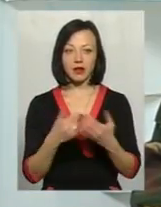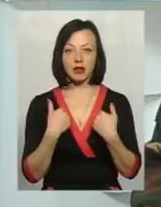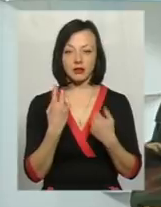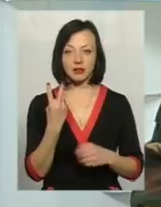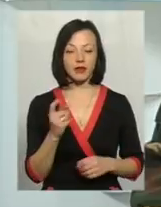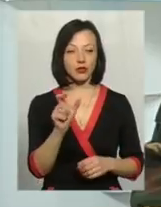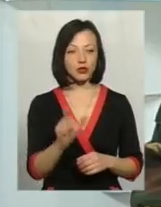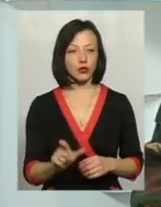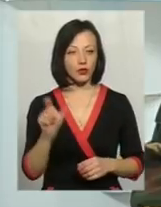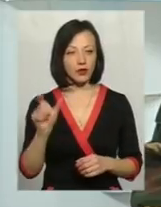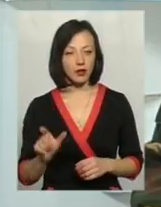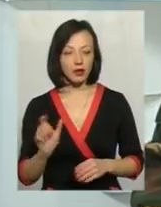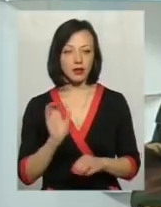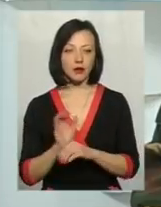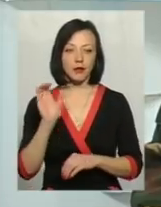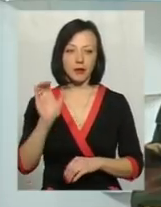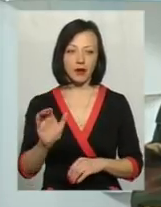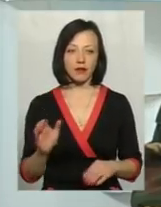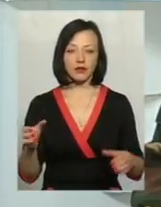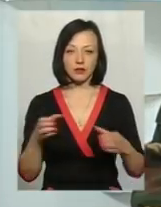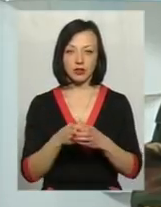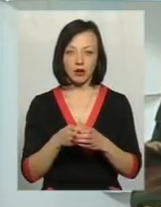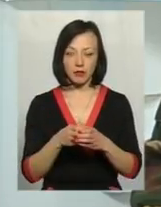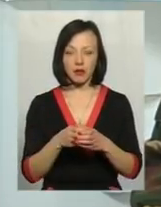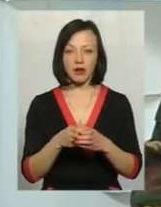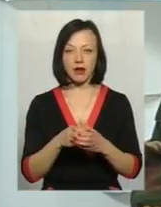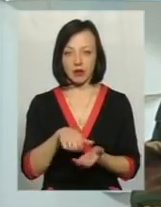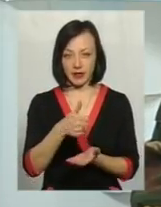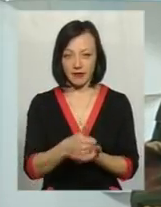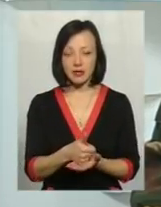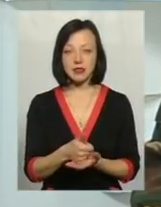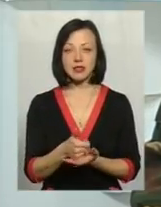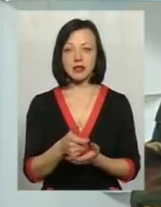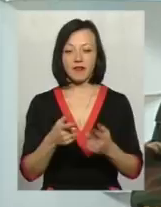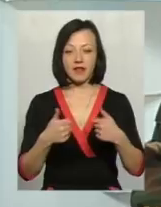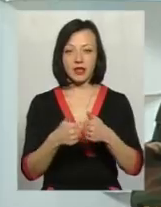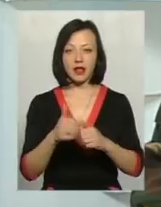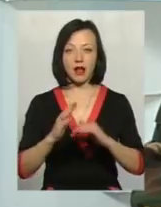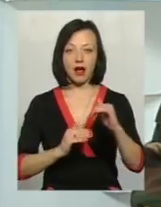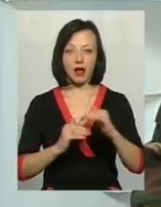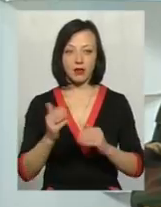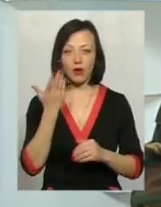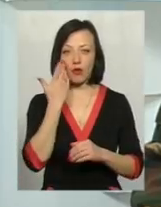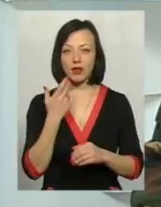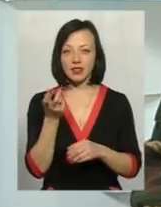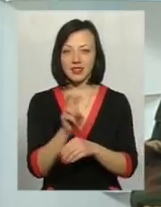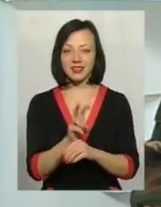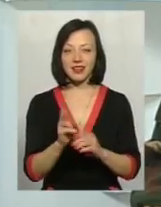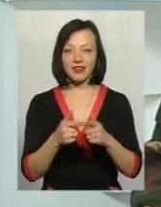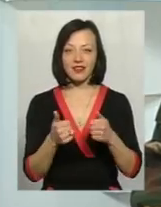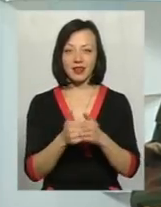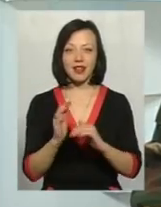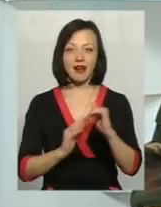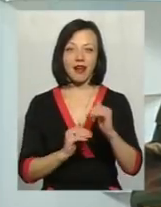2 чоловіка. Направили наш штаб дивізії в відділ кадрів. Коли ми зайшли в відділ кадрів,